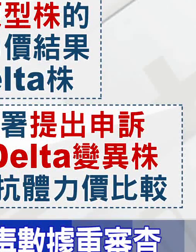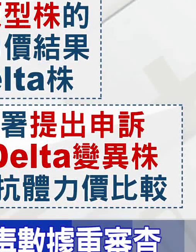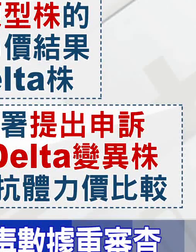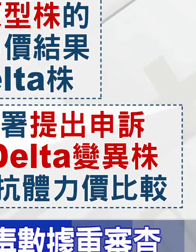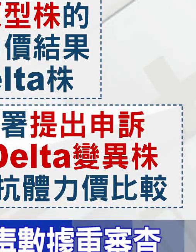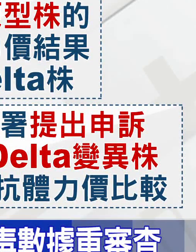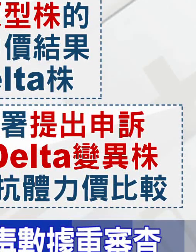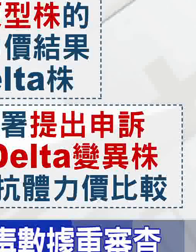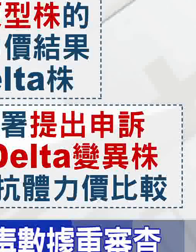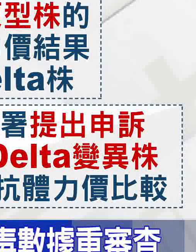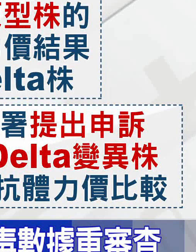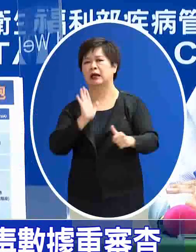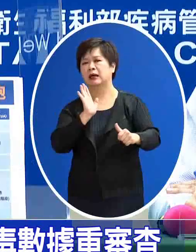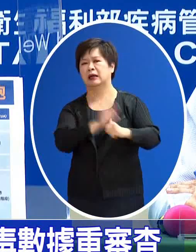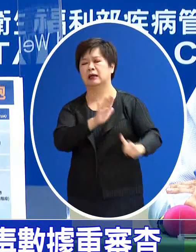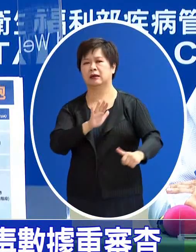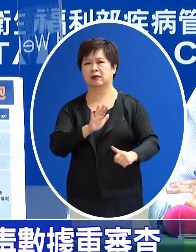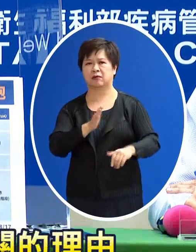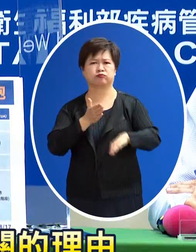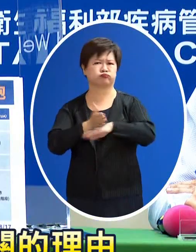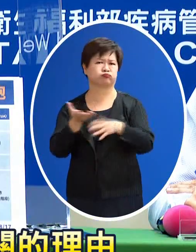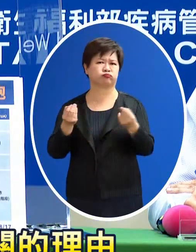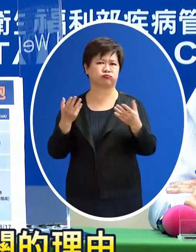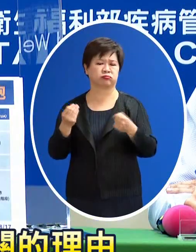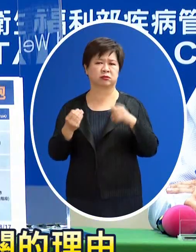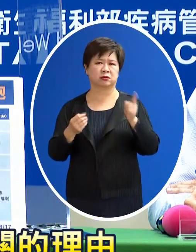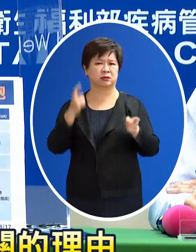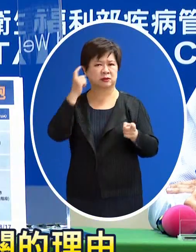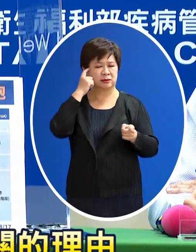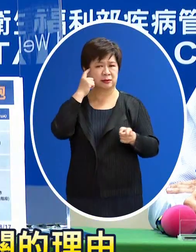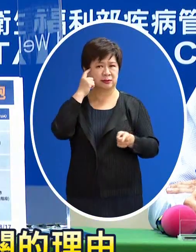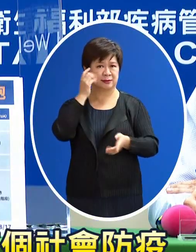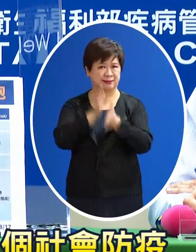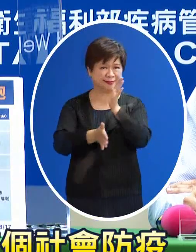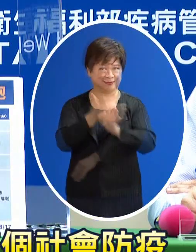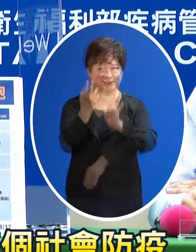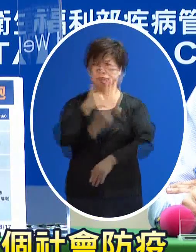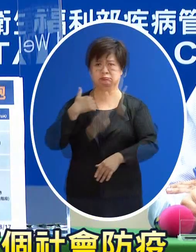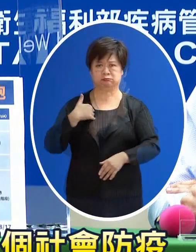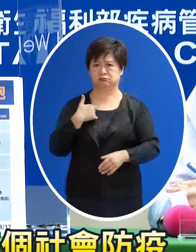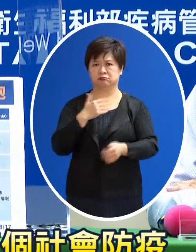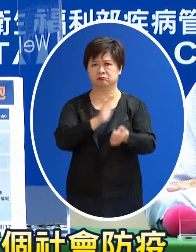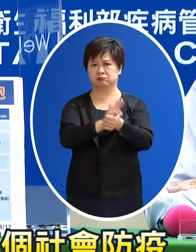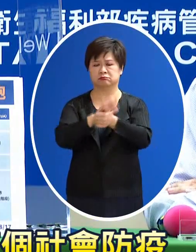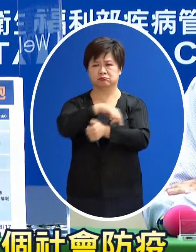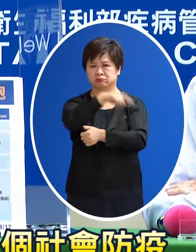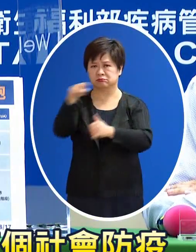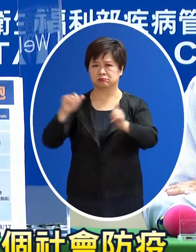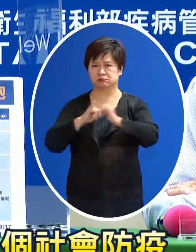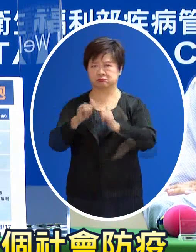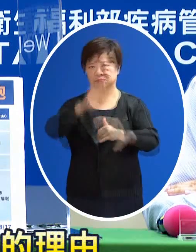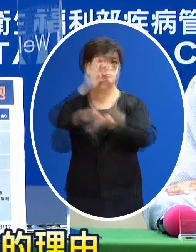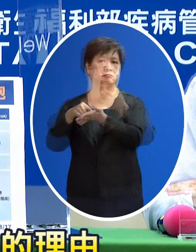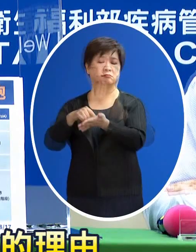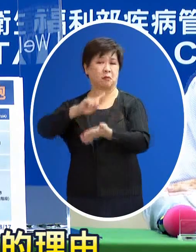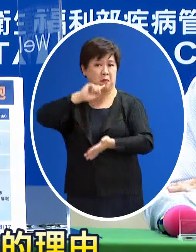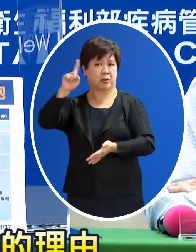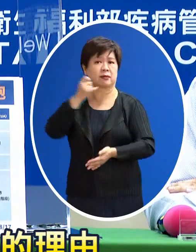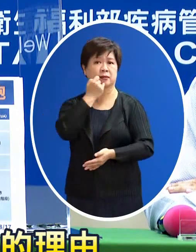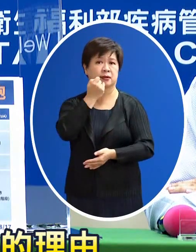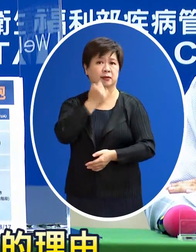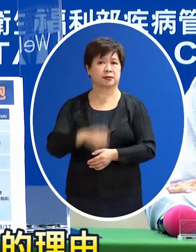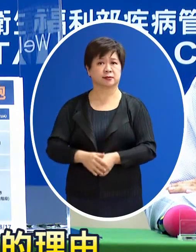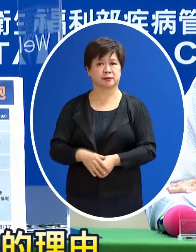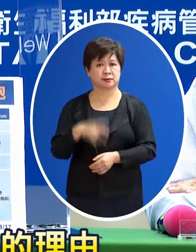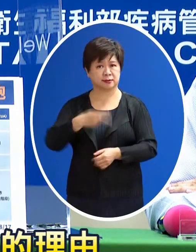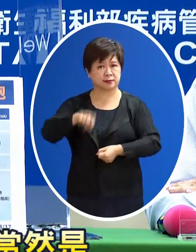一次中和抗体售价。 如果他们认为还有相关的理由，或者认为这个疫苗对着整个社会防疫是有效果，要提出相